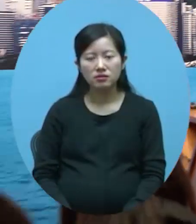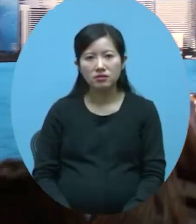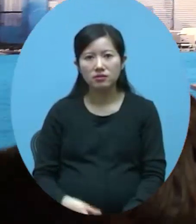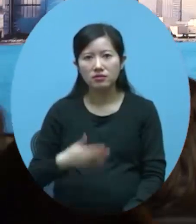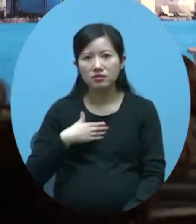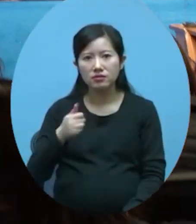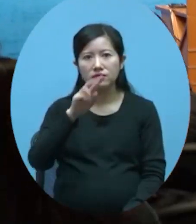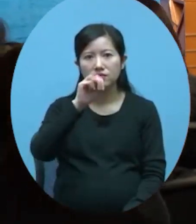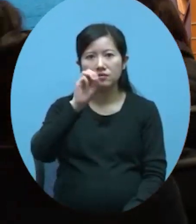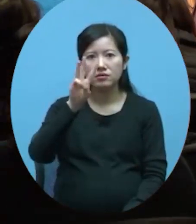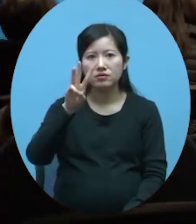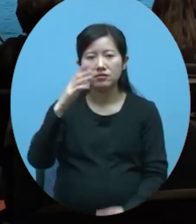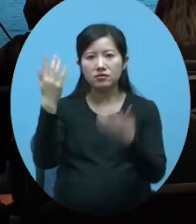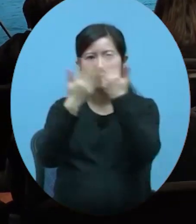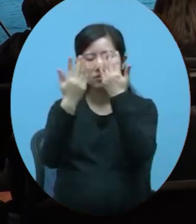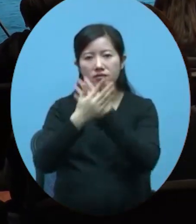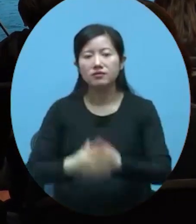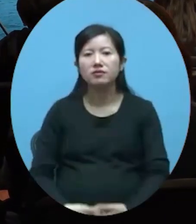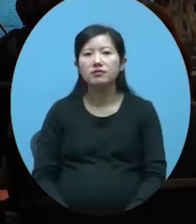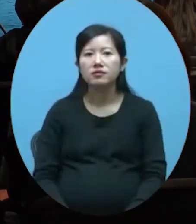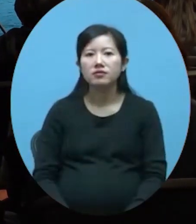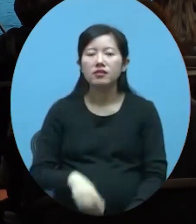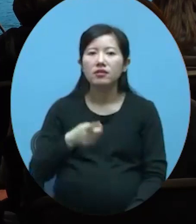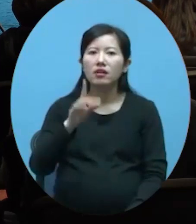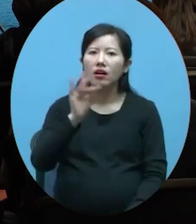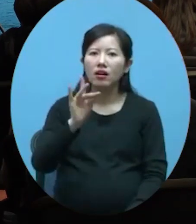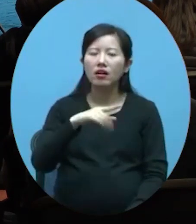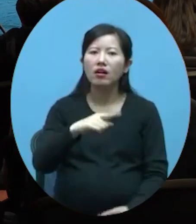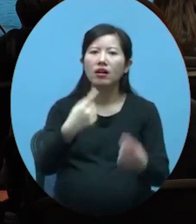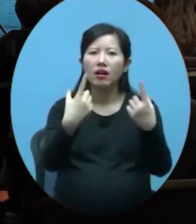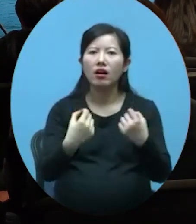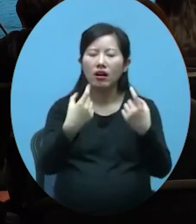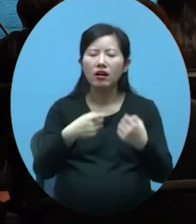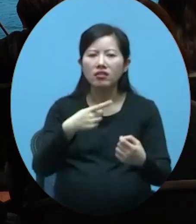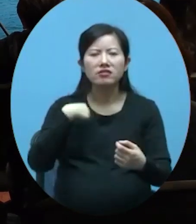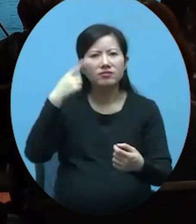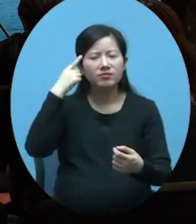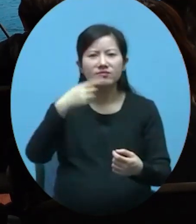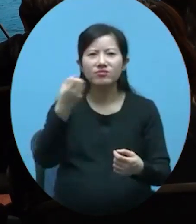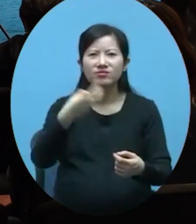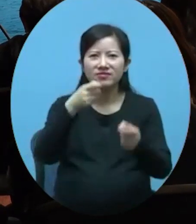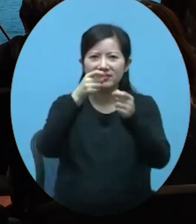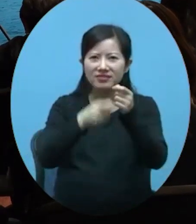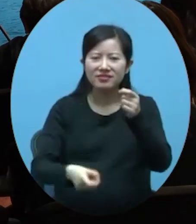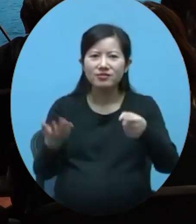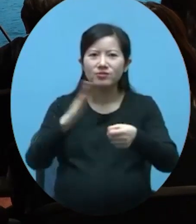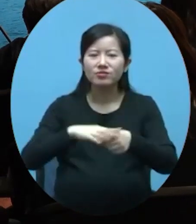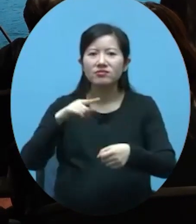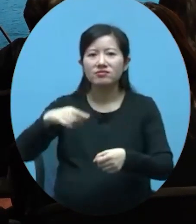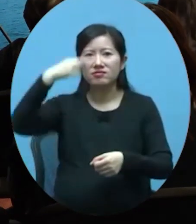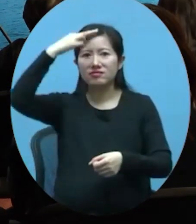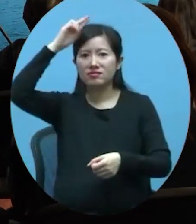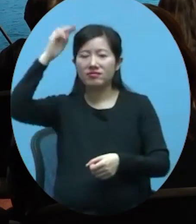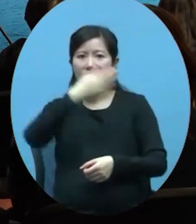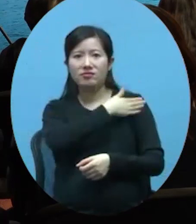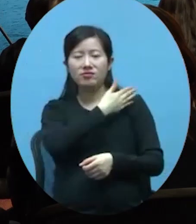你好想問回其實剛才聽到張君醫生也有女兒說過可不可以再說得清楚些其實關於愛蓉的案件其實